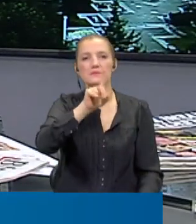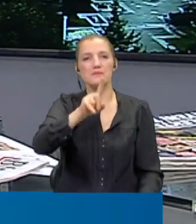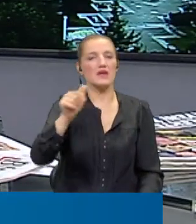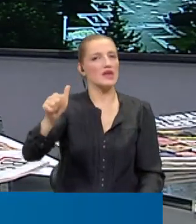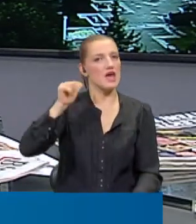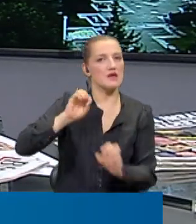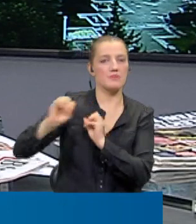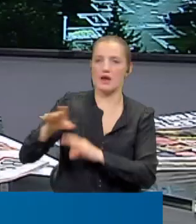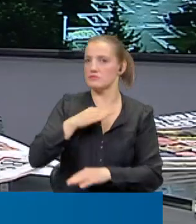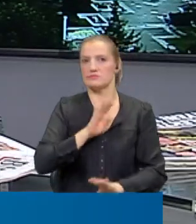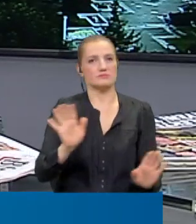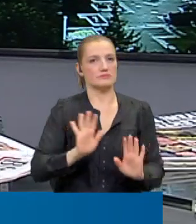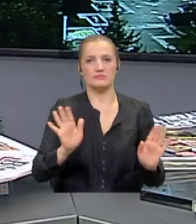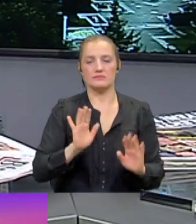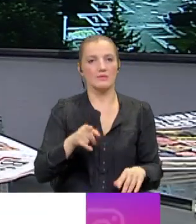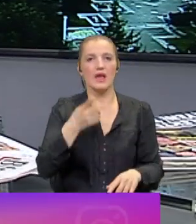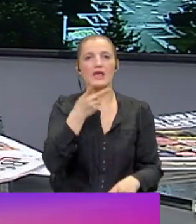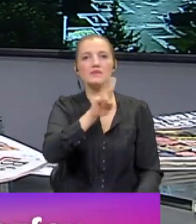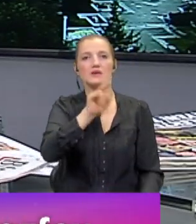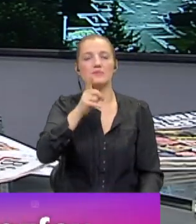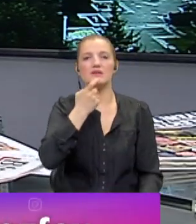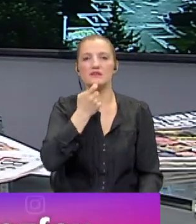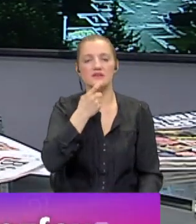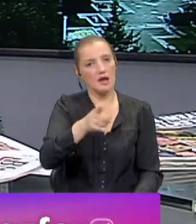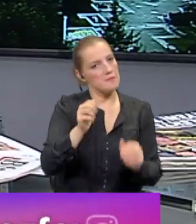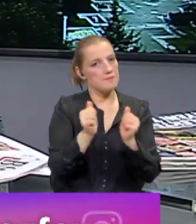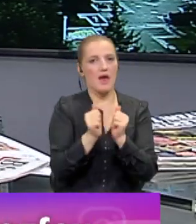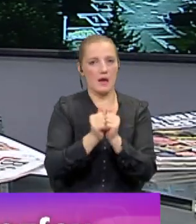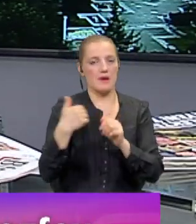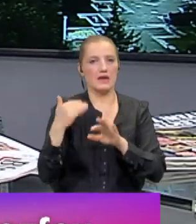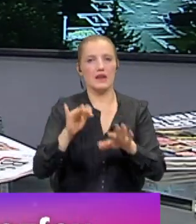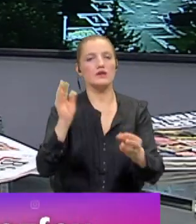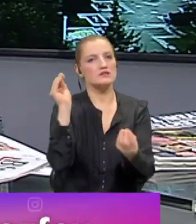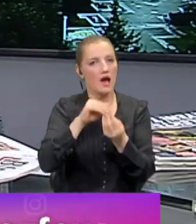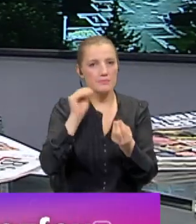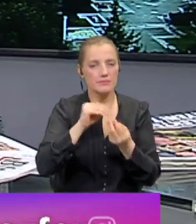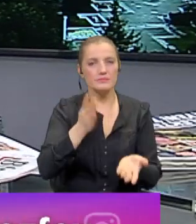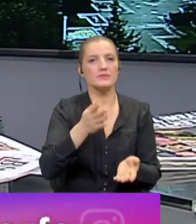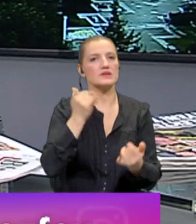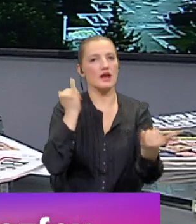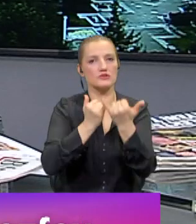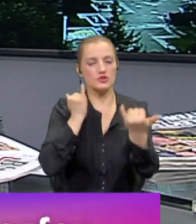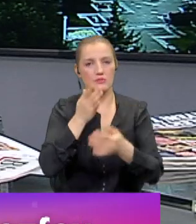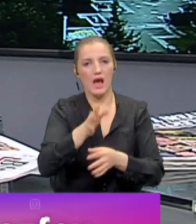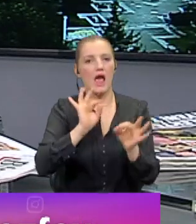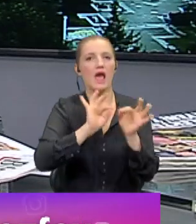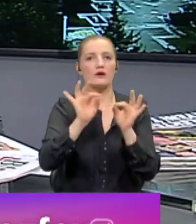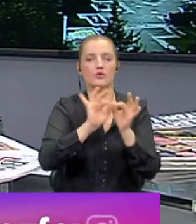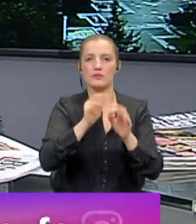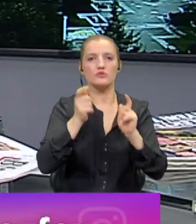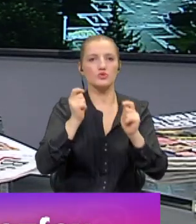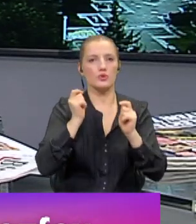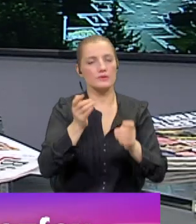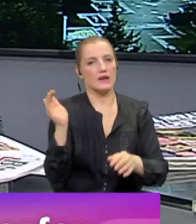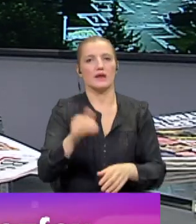geride bırakamıyorsunuz o 2021 yılda sizinle beraber geliyor tartışmasıyla geliyoruz zammıyla geliyor ekonomideki o